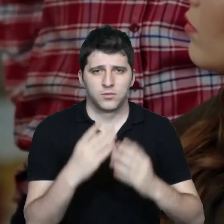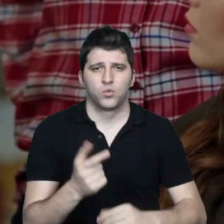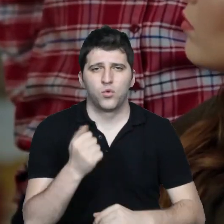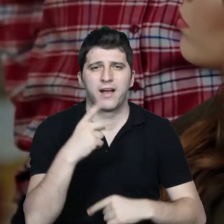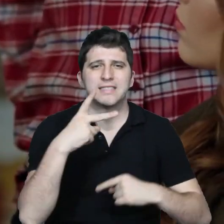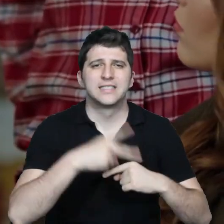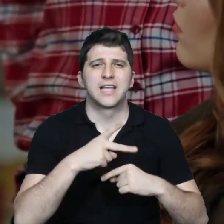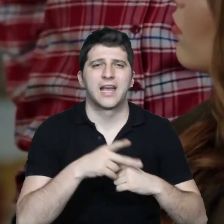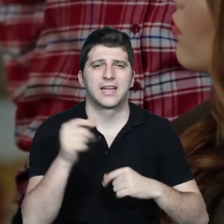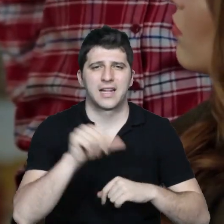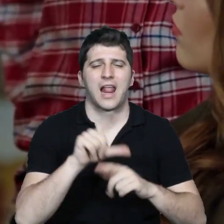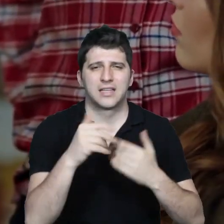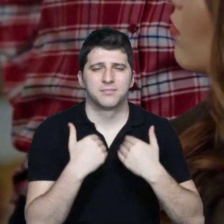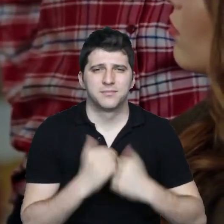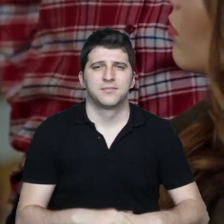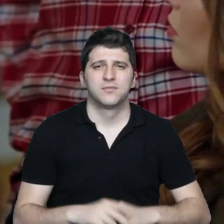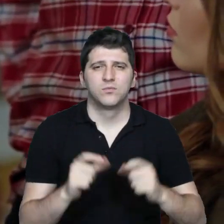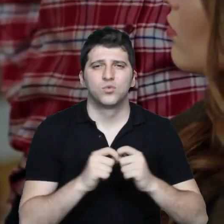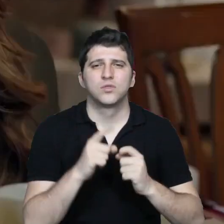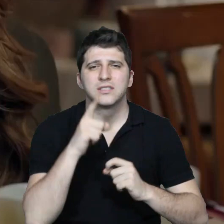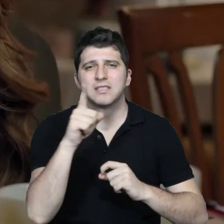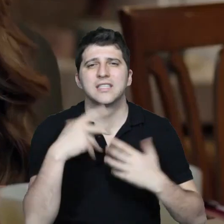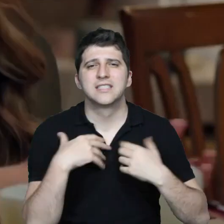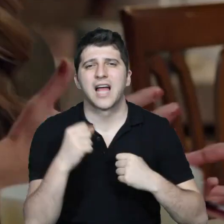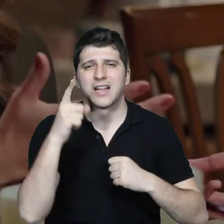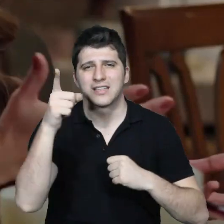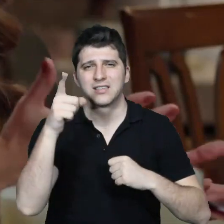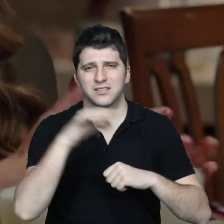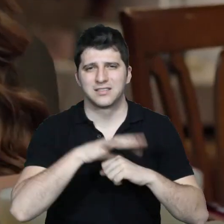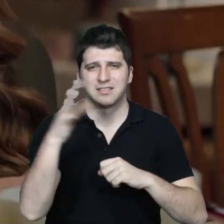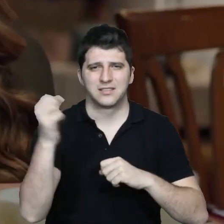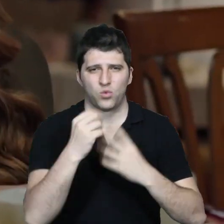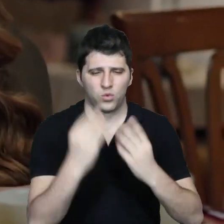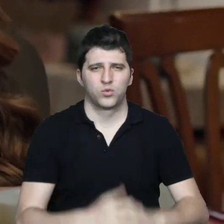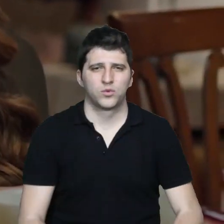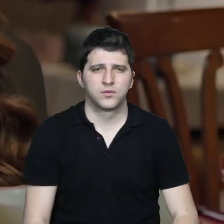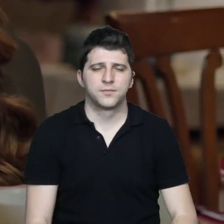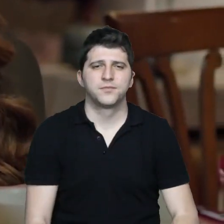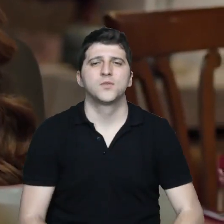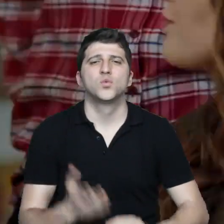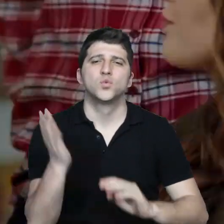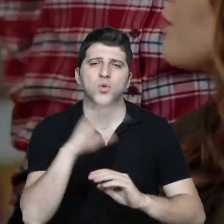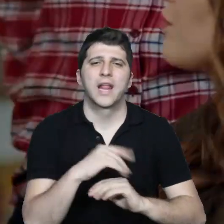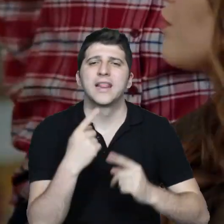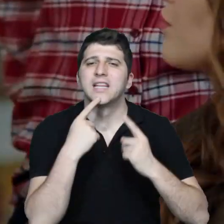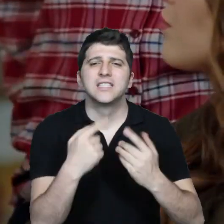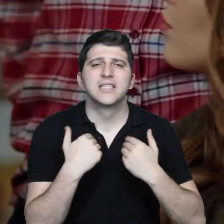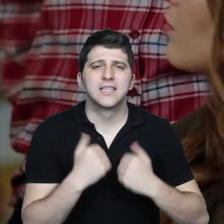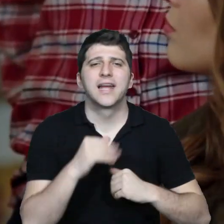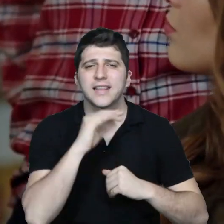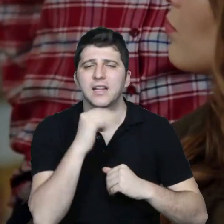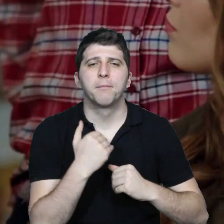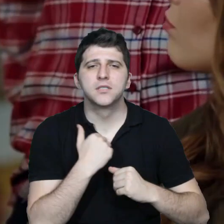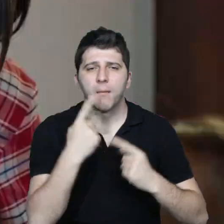zehir kullanmamız gerekecek. Burcu yavrum, sen onu sağlık ocağından getirirsin. Sonra diyeceğiz ki dedem